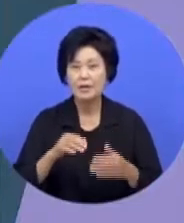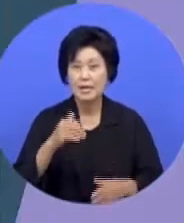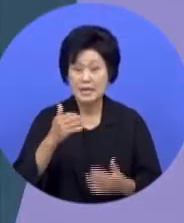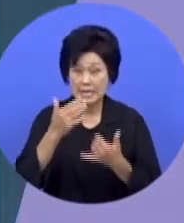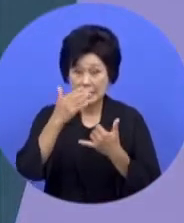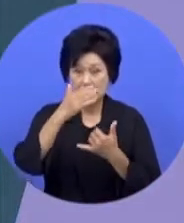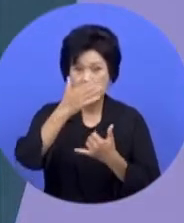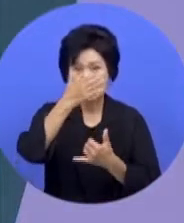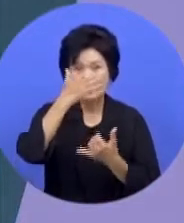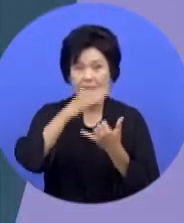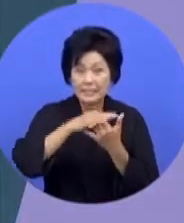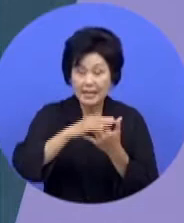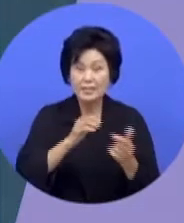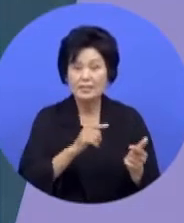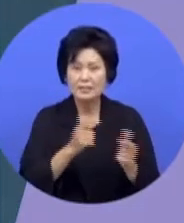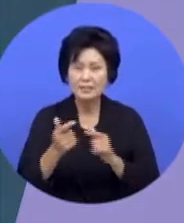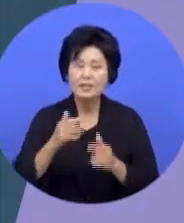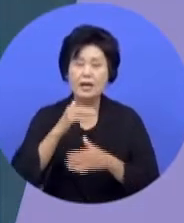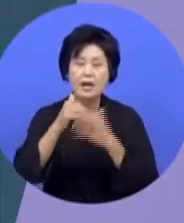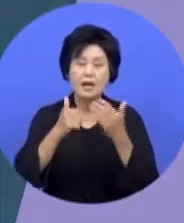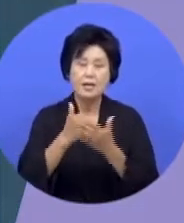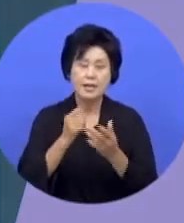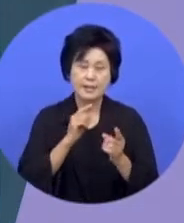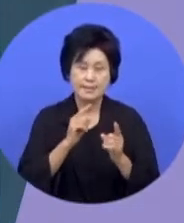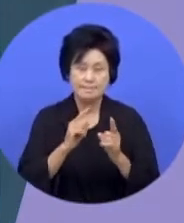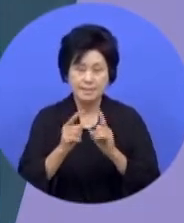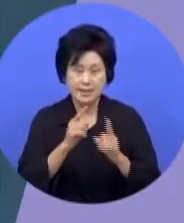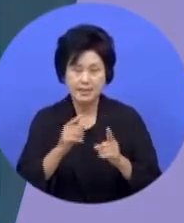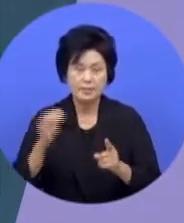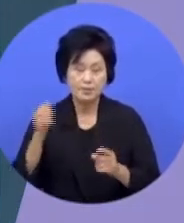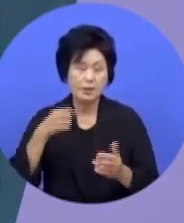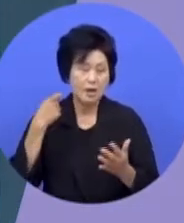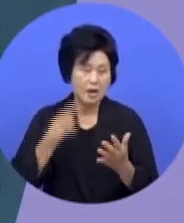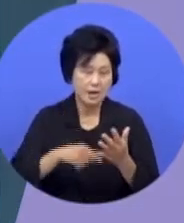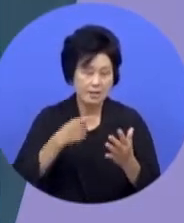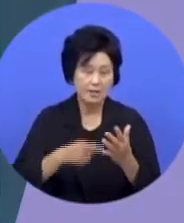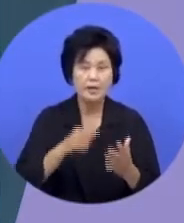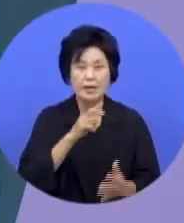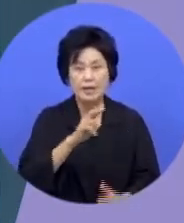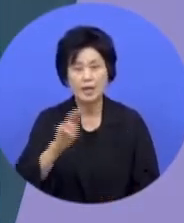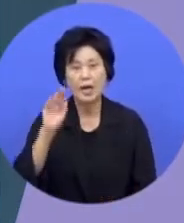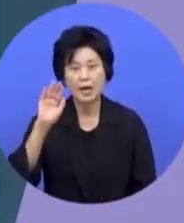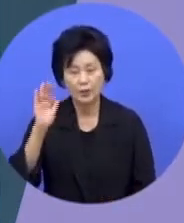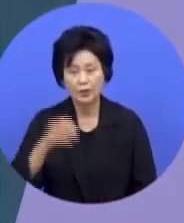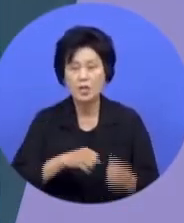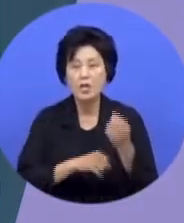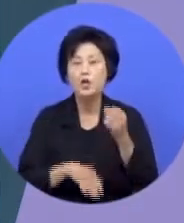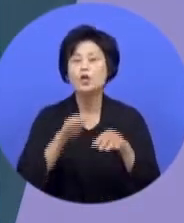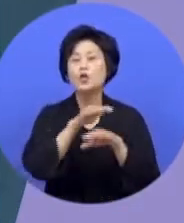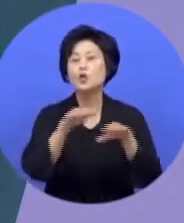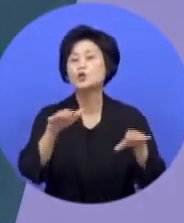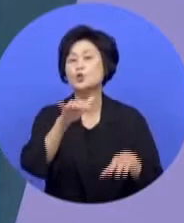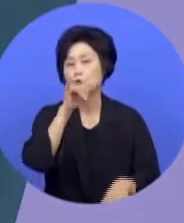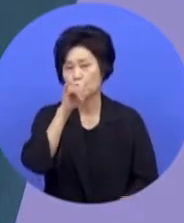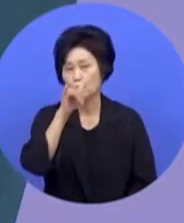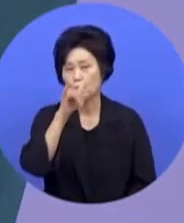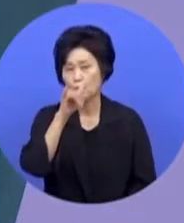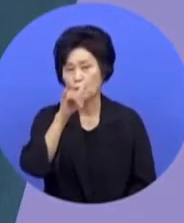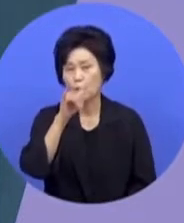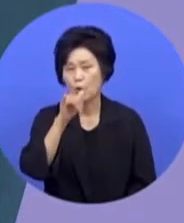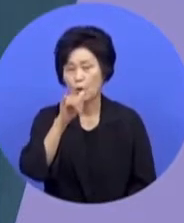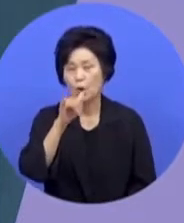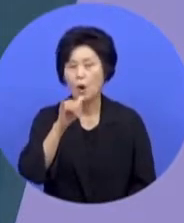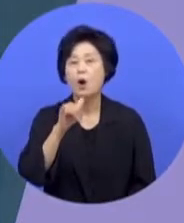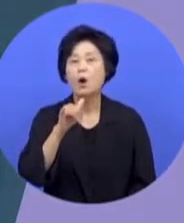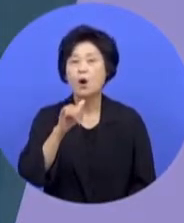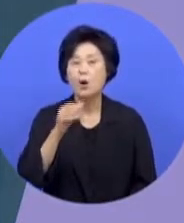성경적 가치관으로 가르쳐야 된다라는 확고한 그런 기준과 또 신앙이 있더라고요.